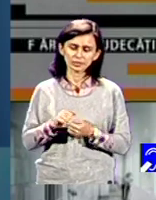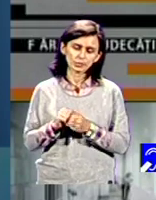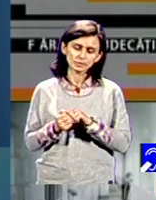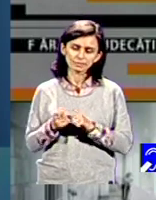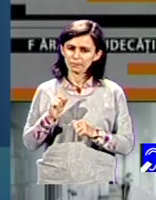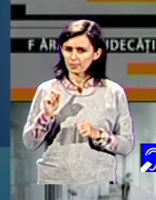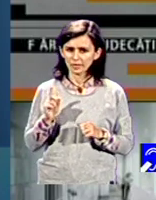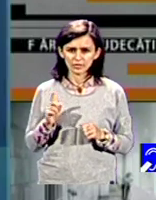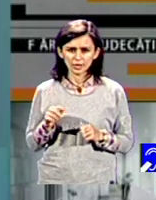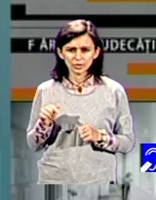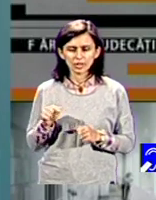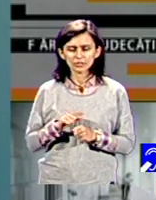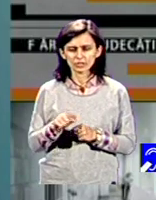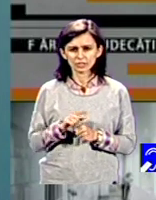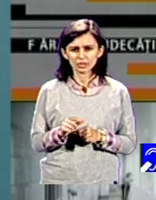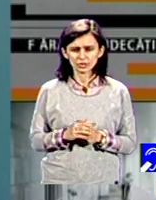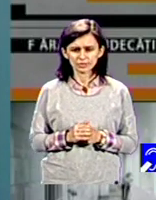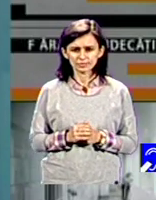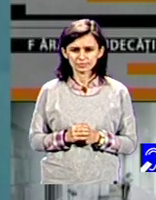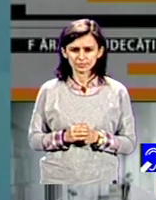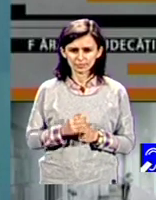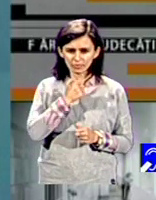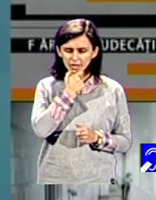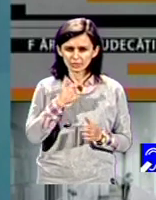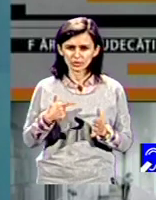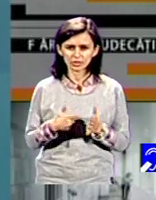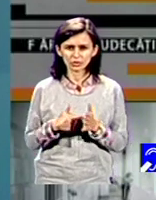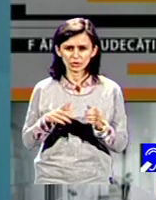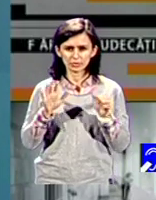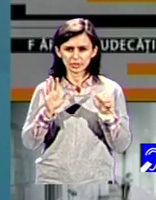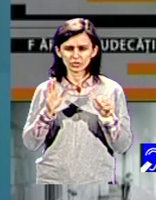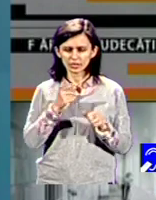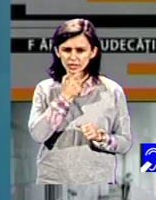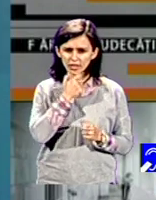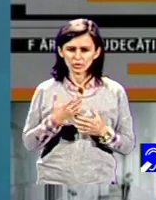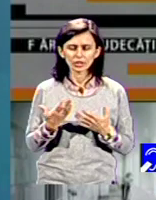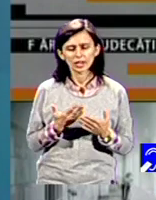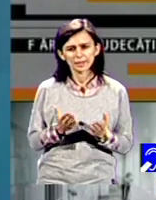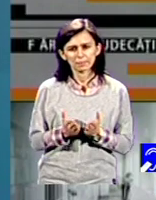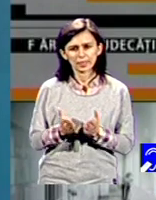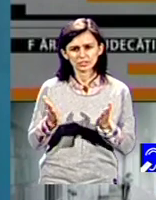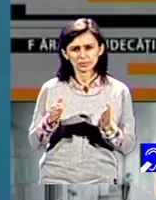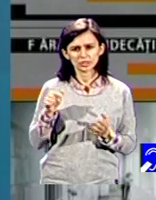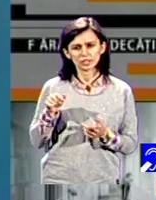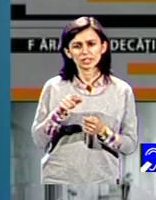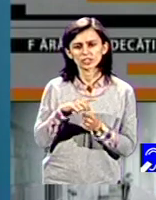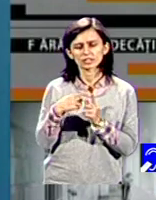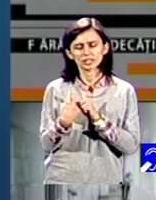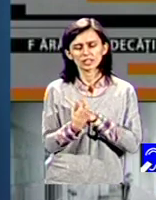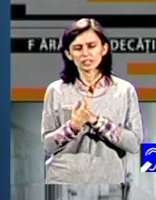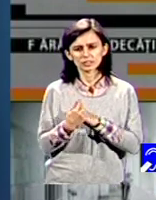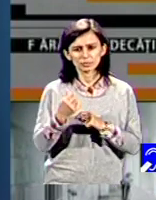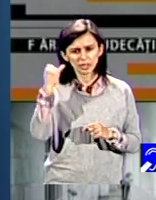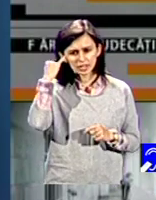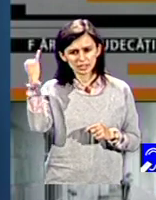Doresc să mi se întâmple acest lucru 2006 până la urmă anul care a marcat această să spunem schimbare de paradigmă a venit Convenția ONU